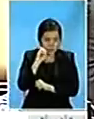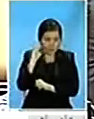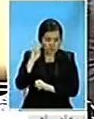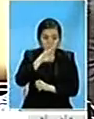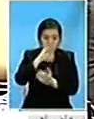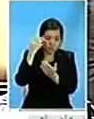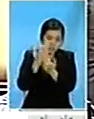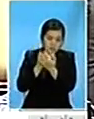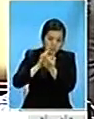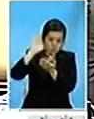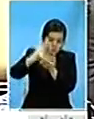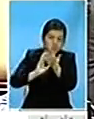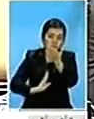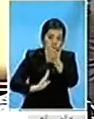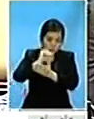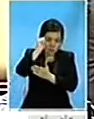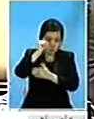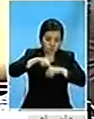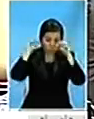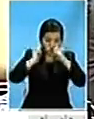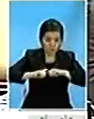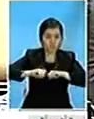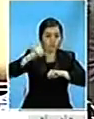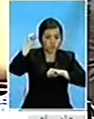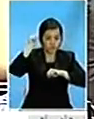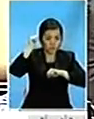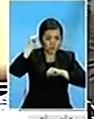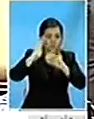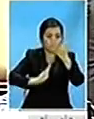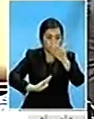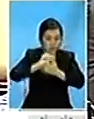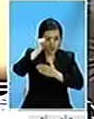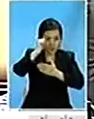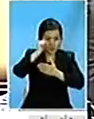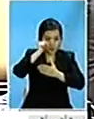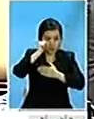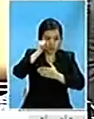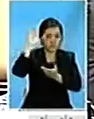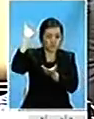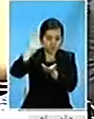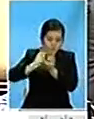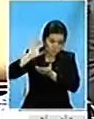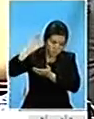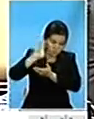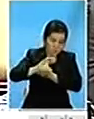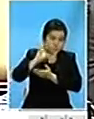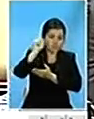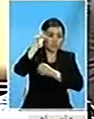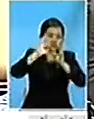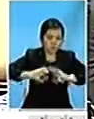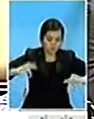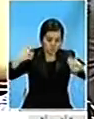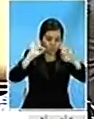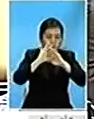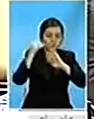ามารถที่จะผ่านการพิจารณาของชั้นกรรมธิการจนกระทั่งผ่านเป็นงบประมาณประจำปีได้นะครับความจำเป็นที่จะต้องใช้งบส่วน